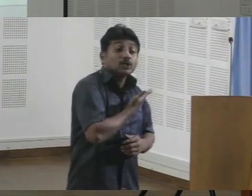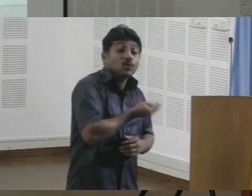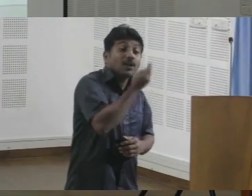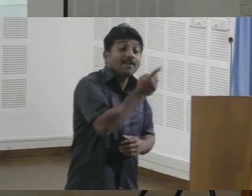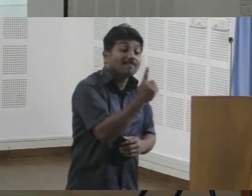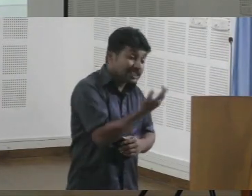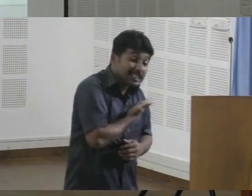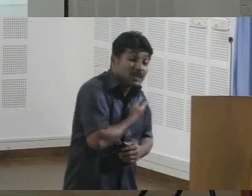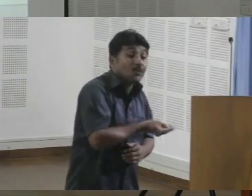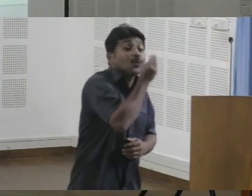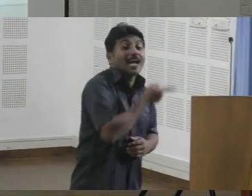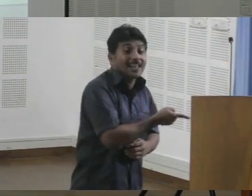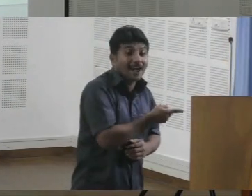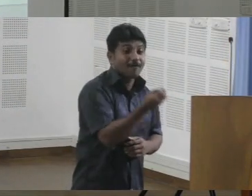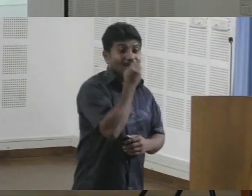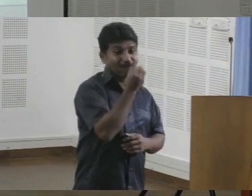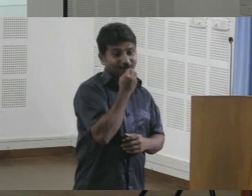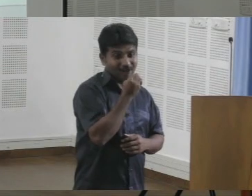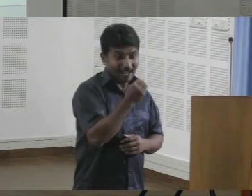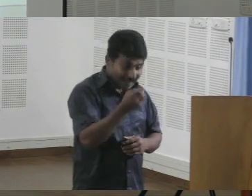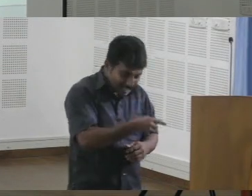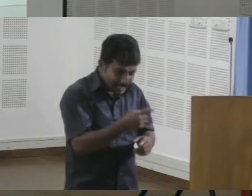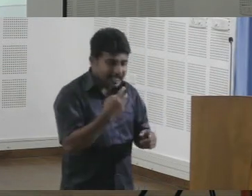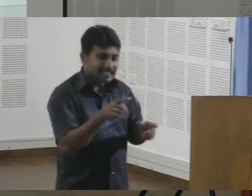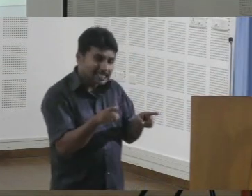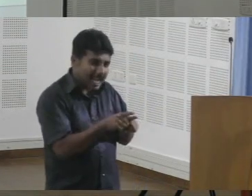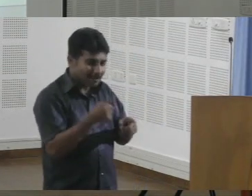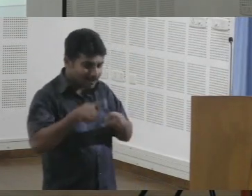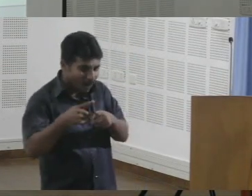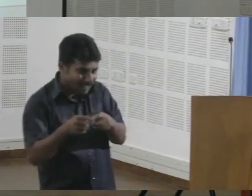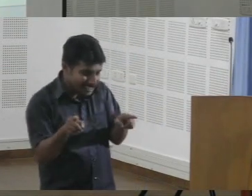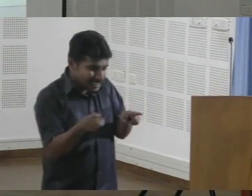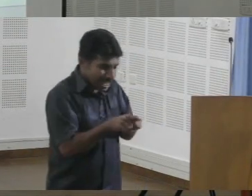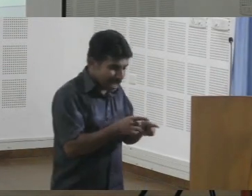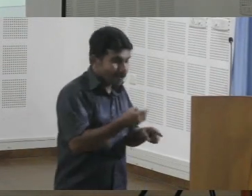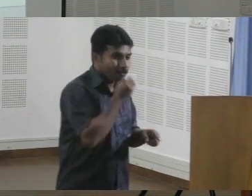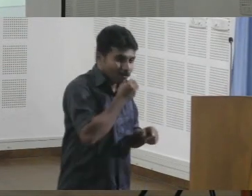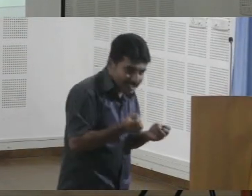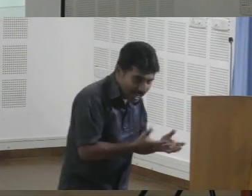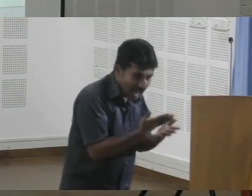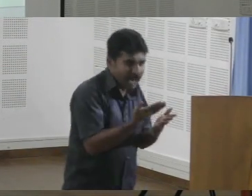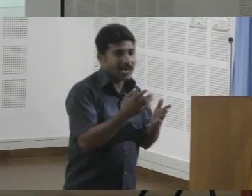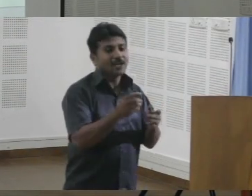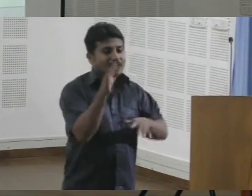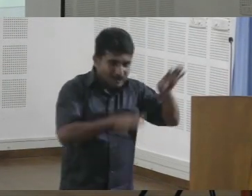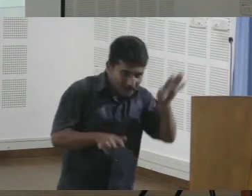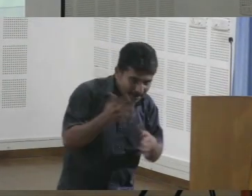ചെയ്തത്. ഫസ്റ്റ് ഫുഡ് ഐറ്റംസിൽ സ്റ്റാർട്ട് ചെയ്തു. പിന്നെ അവൻ്റെ ഫേവറേറ്റ് ആക്ടിവിറ്റീസ് സ്വിമ്മിങ് ഹോഴ്സ്